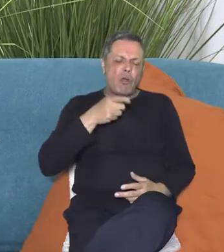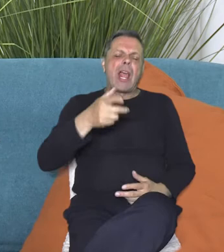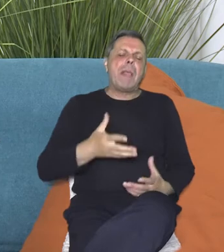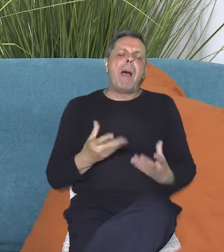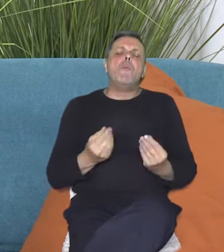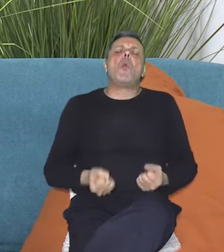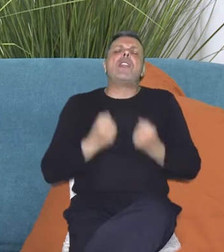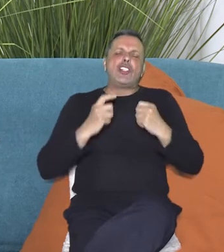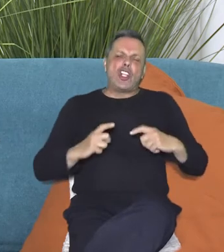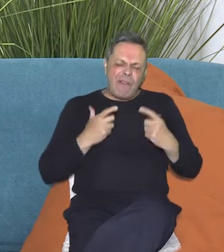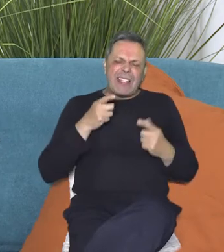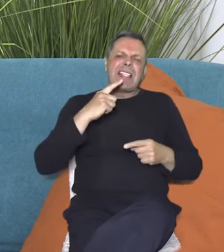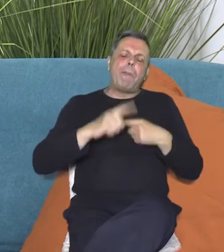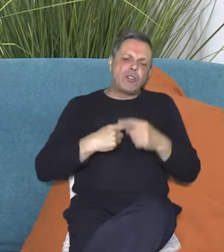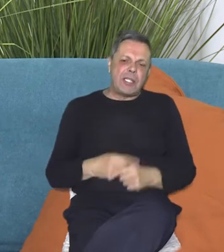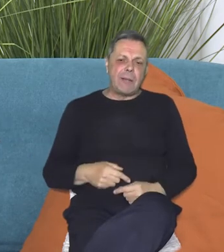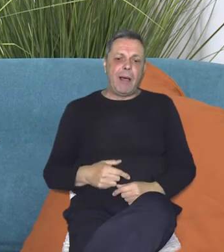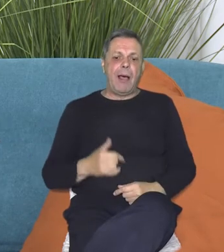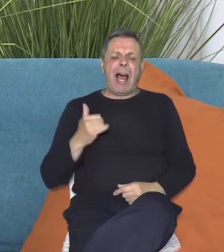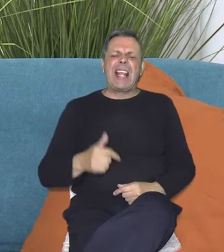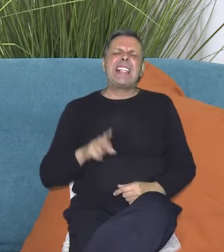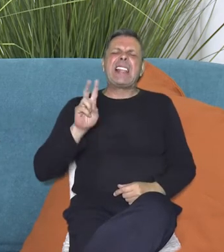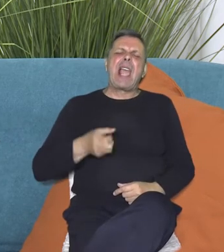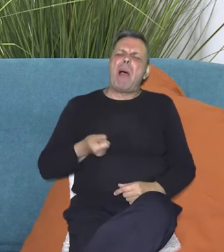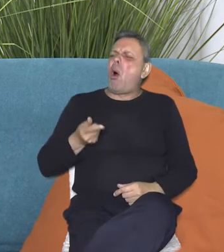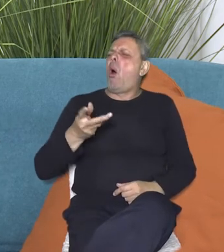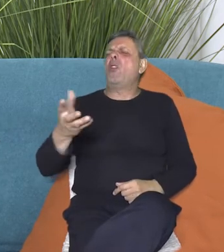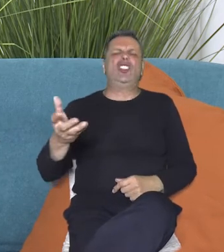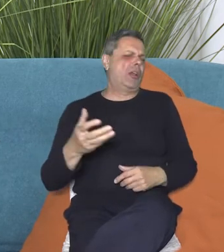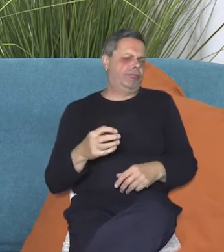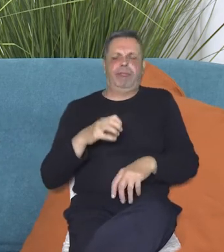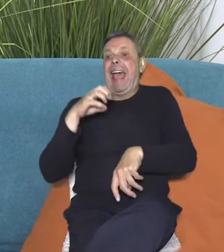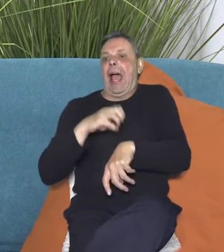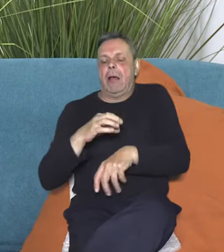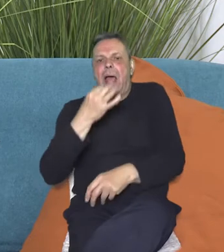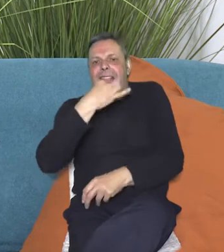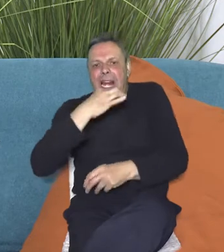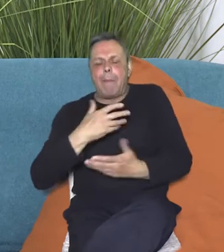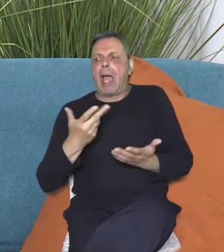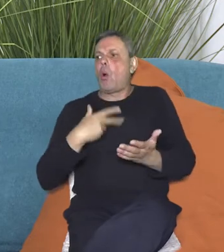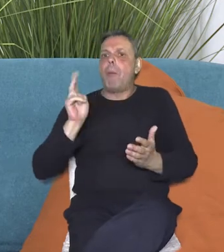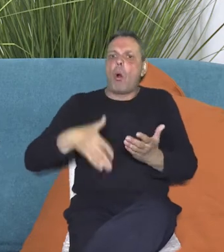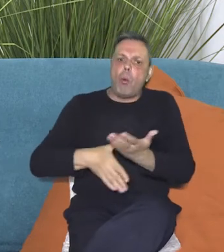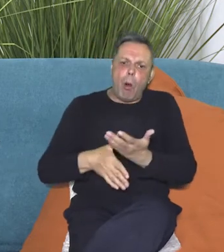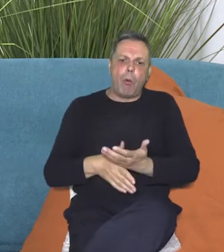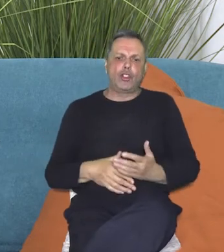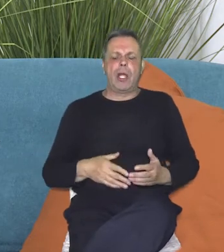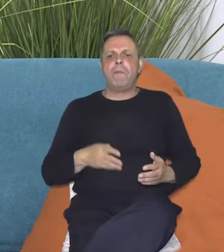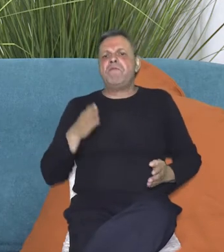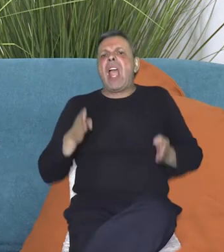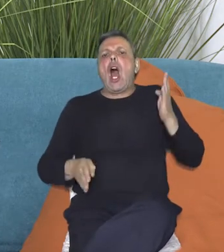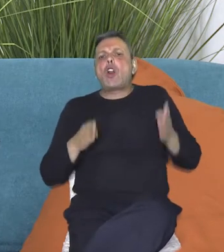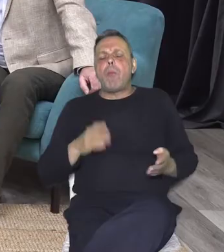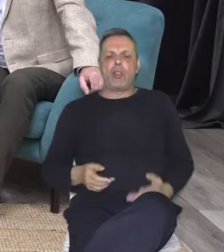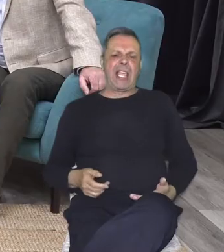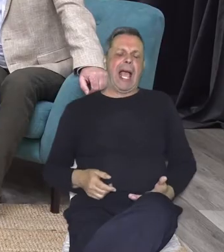teže živjeti s tim posljedicama moždanog udara, ali sad ima niz odličnih terapija koji mogu pomoći, recimo ona robotika,